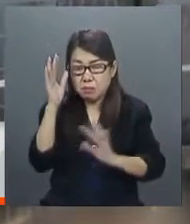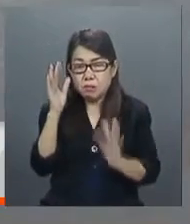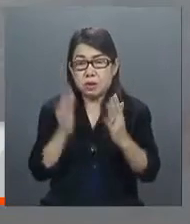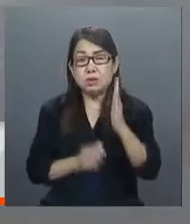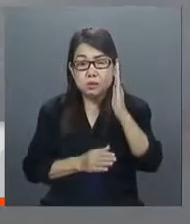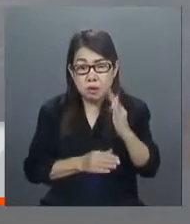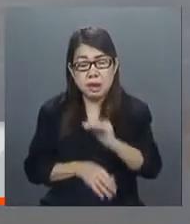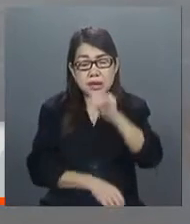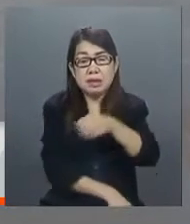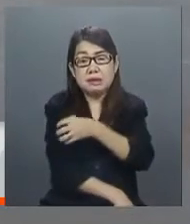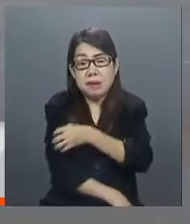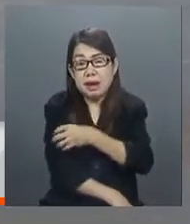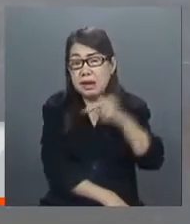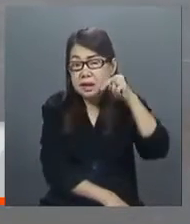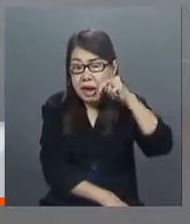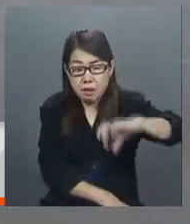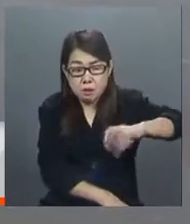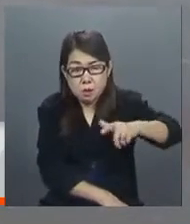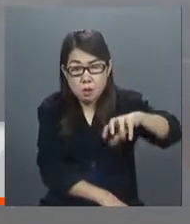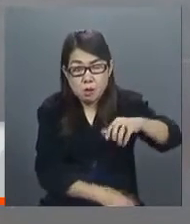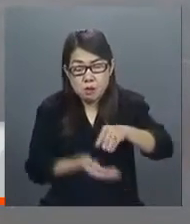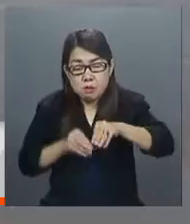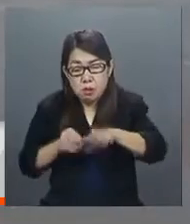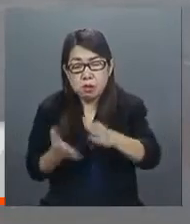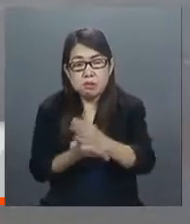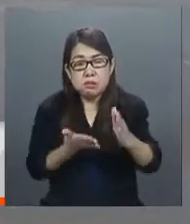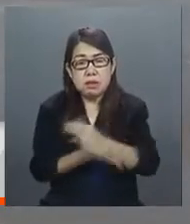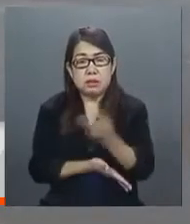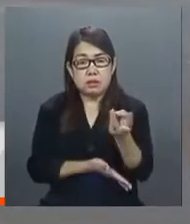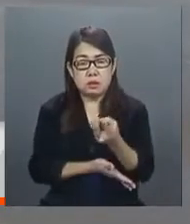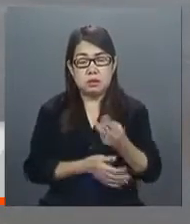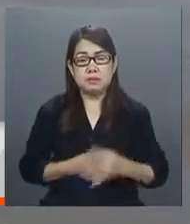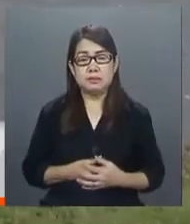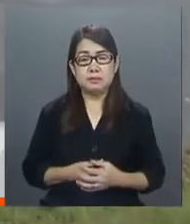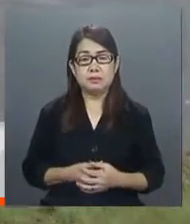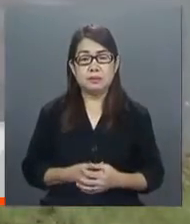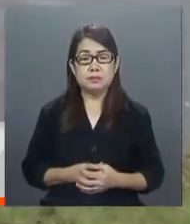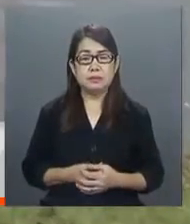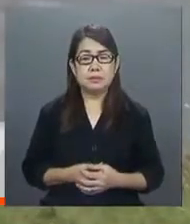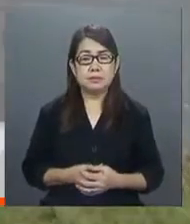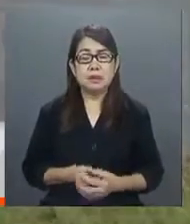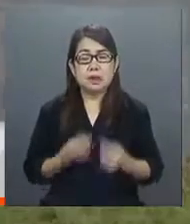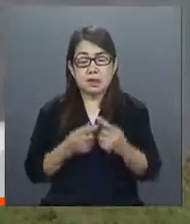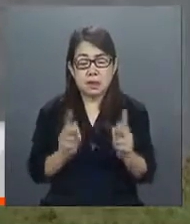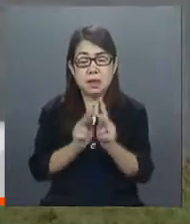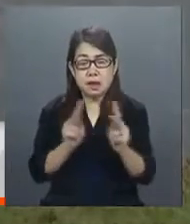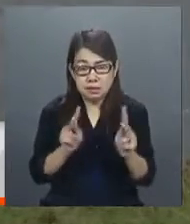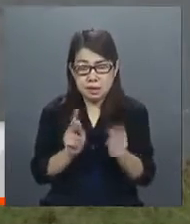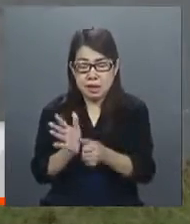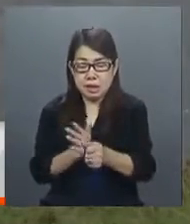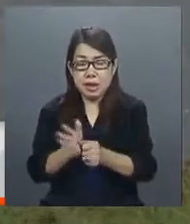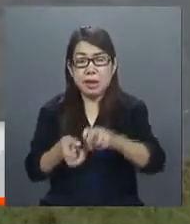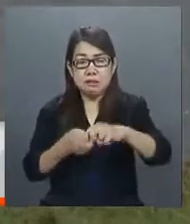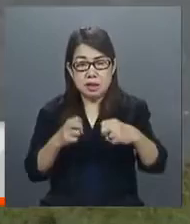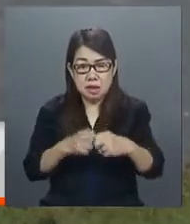เขตเทศบาลต้องลดกำลังการผลิตลงอย่างต่อเนื่องขณะที่คณะกรรมการแก้ปัญหาภาวะภัย